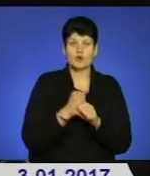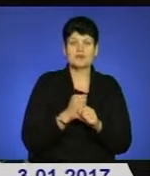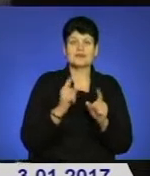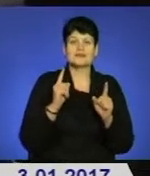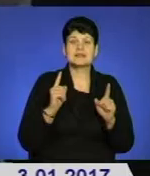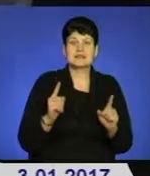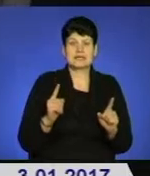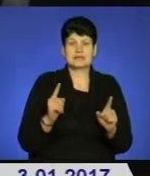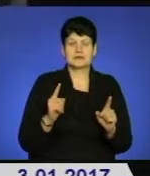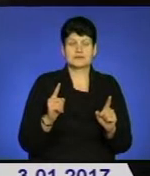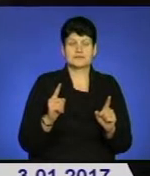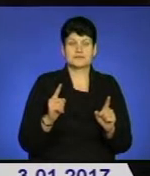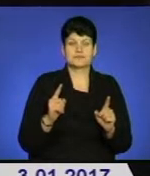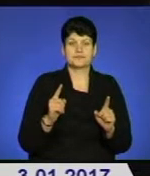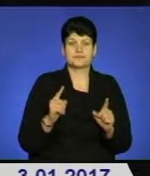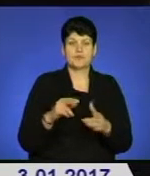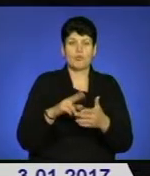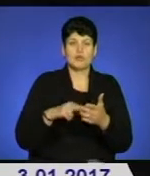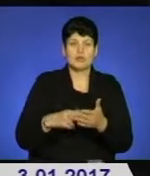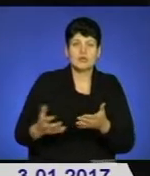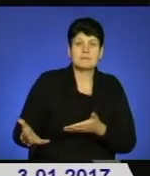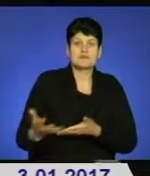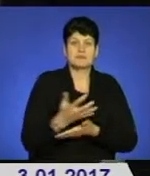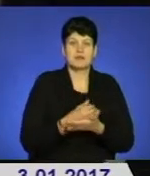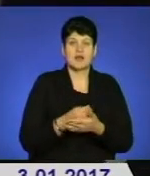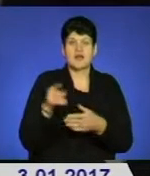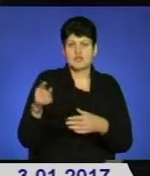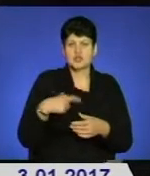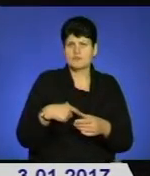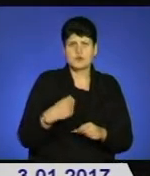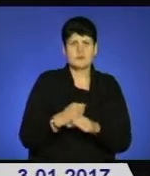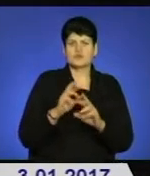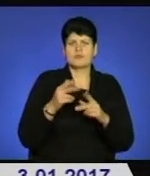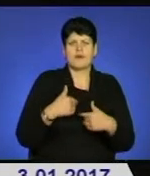фіскальну позицію. Ось податки ми зберемо, а ви, свої підприємці, працюєте як хочете.